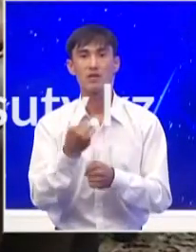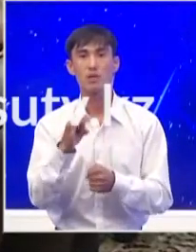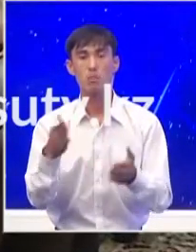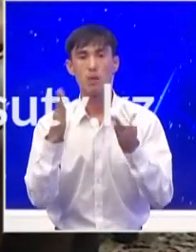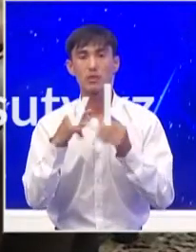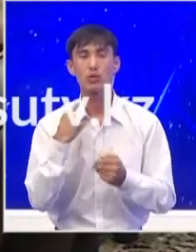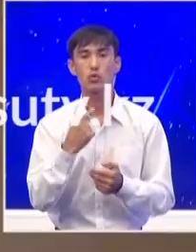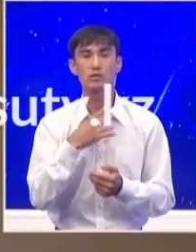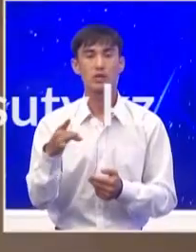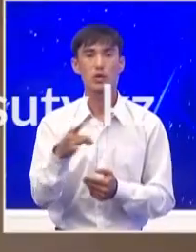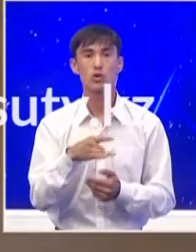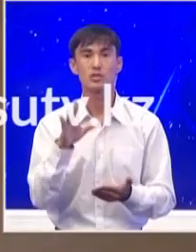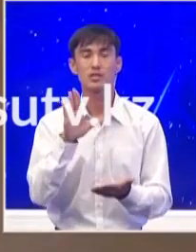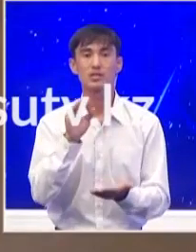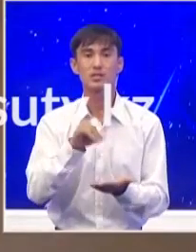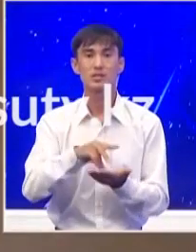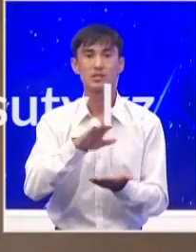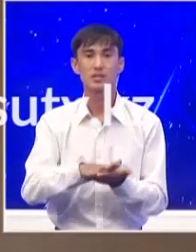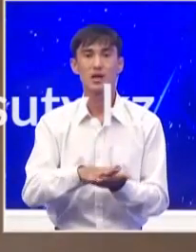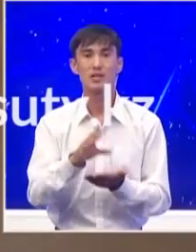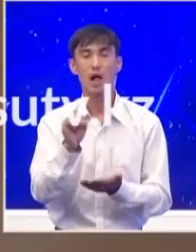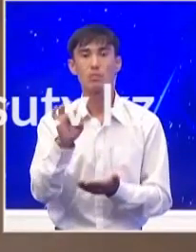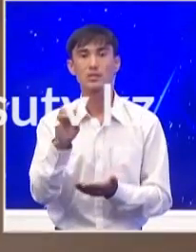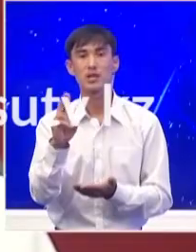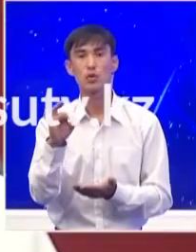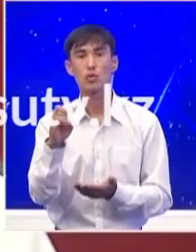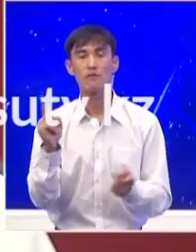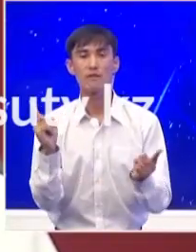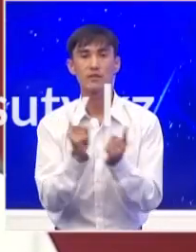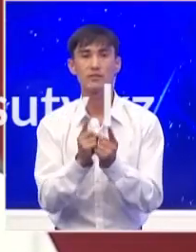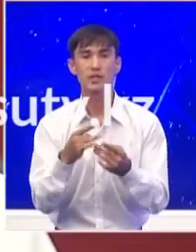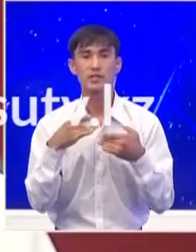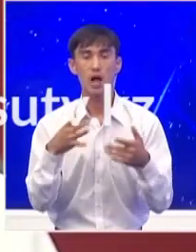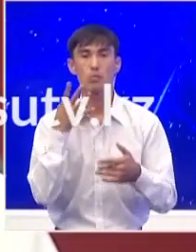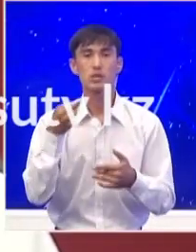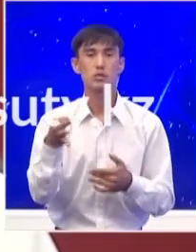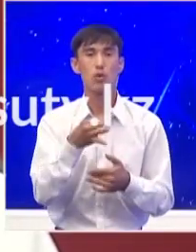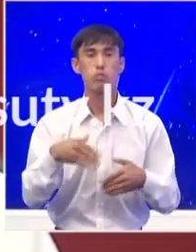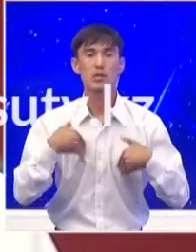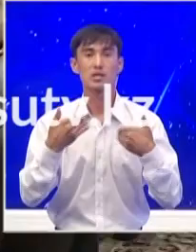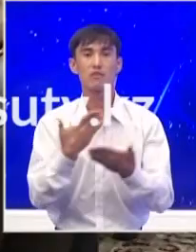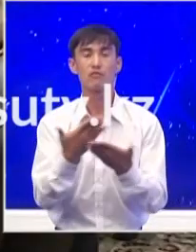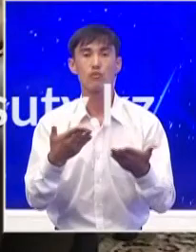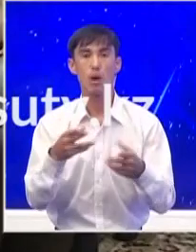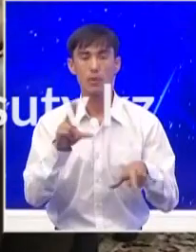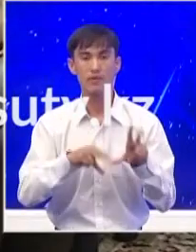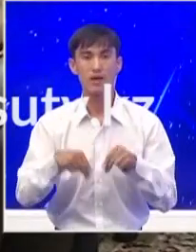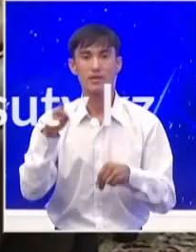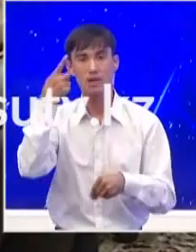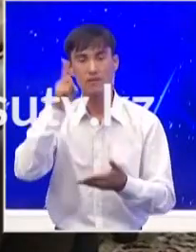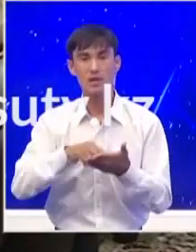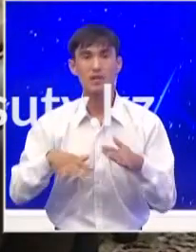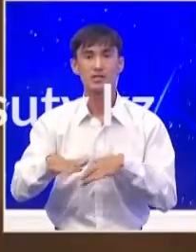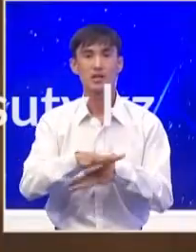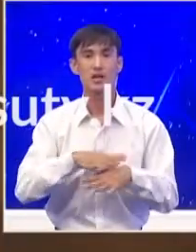курганском у региону заняло у mazda на голову во время официальной встречи аким алматинской области пожелал ему оправдать доверие населения и